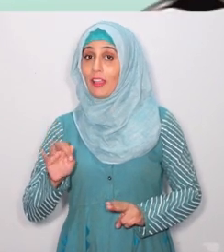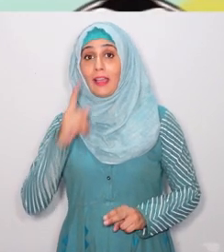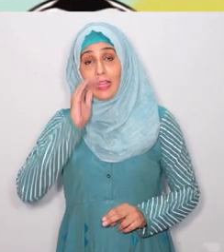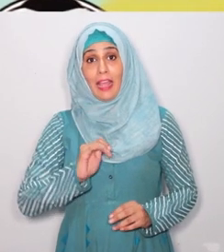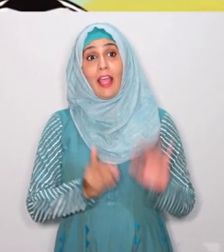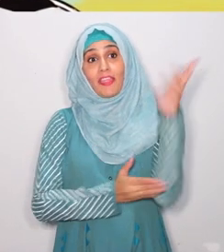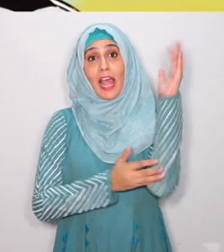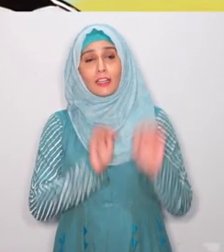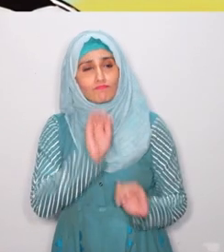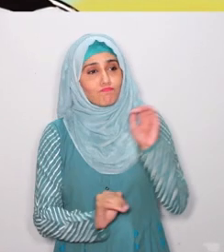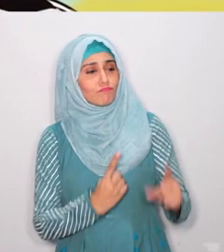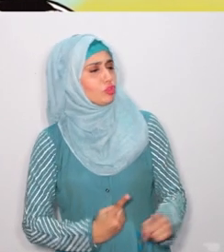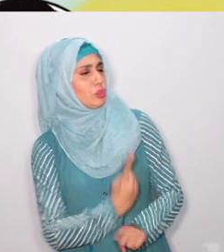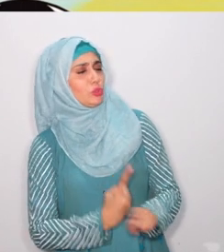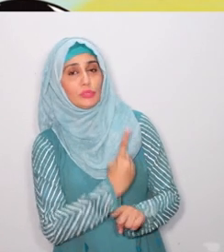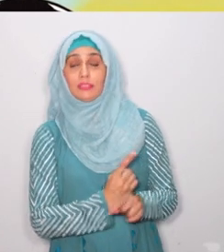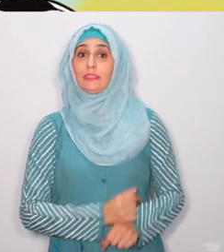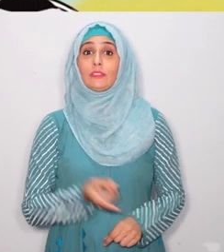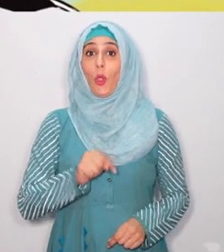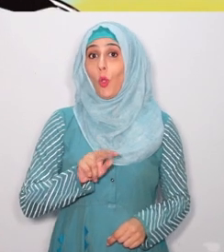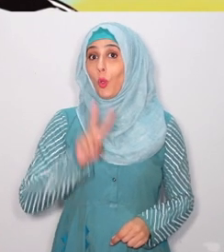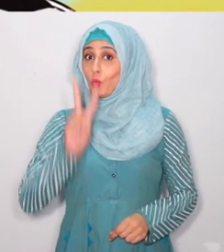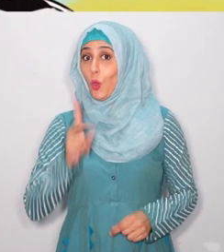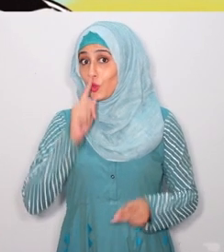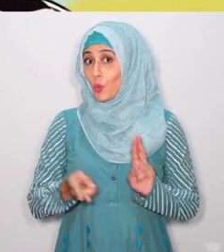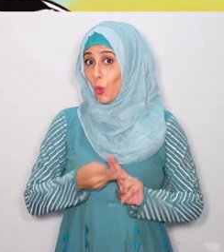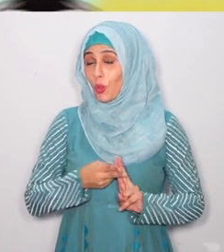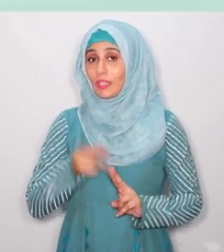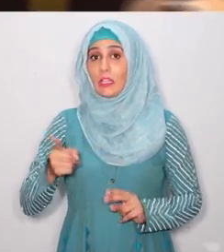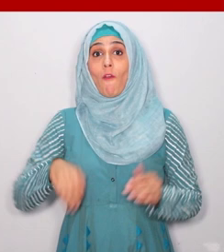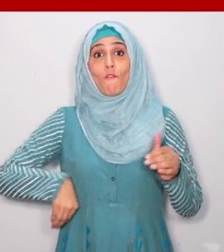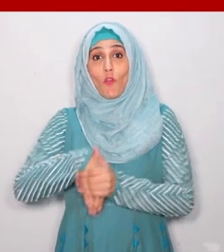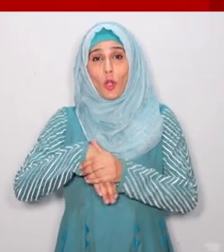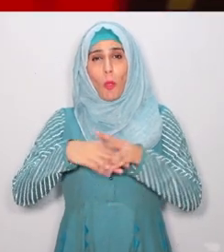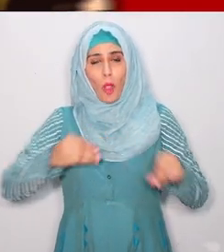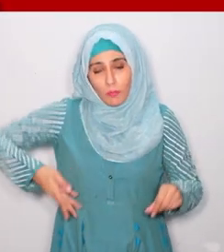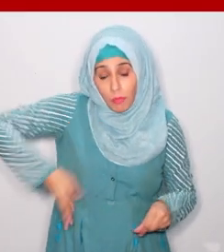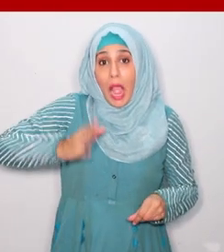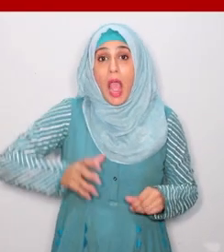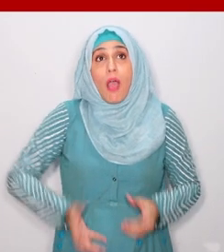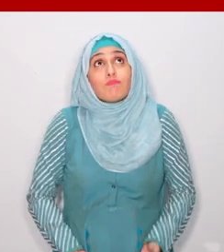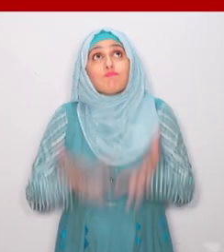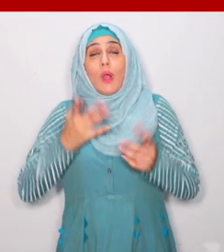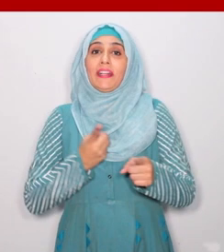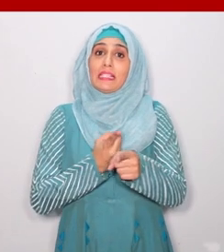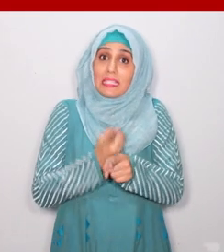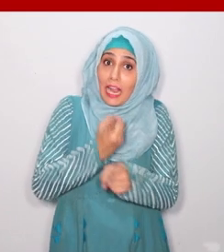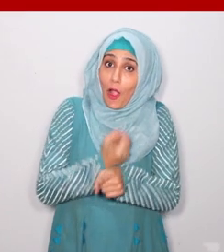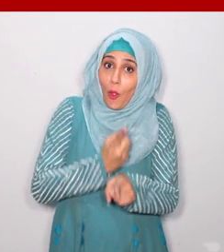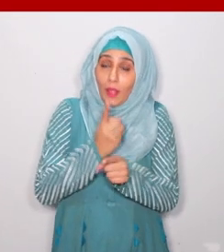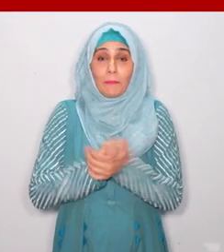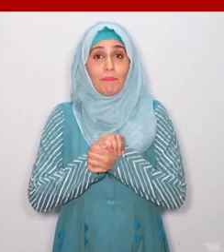अरसला ने अलीजे को फुटबॉल को किक करके हवा में उछालना सिखाया। जारा ने तामीर करने के